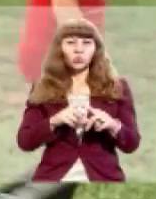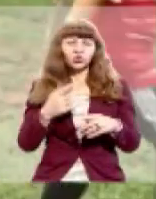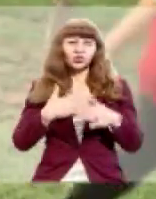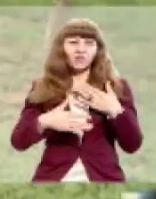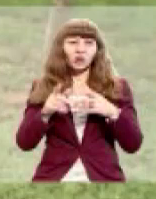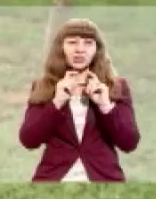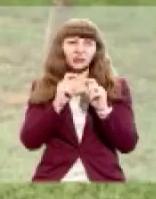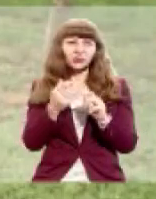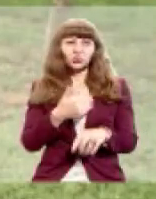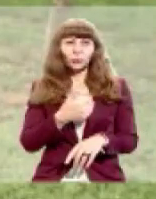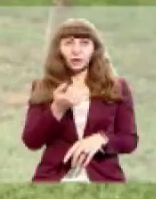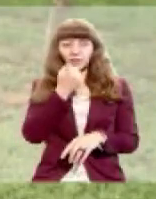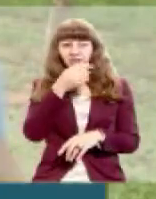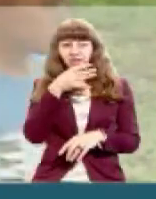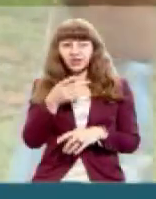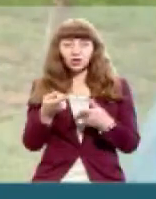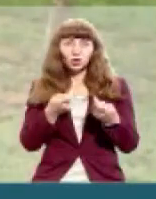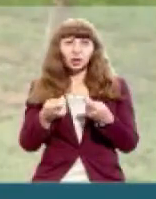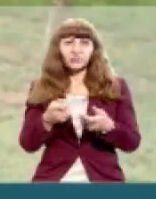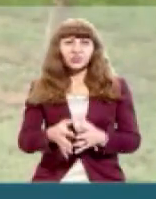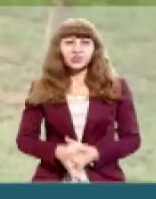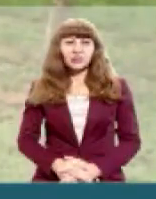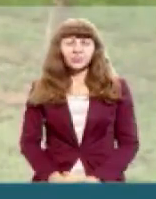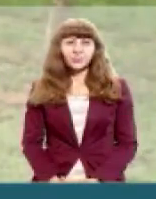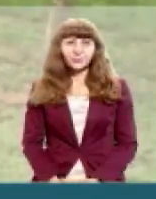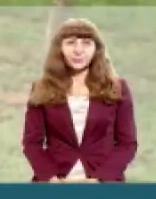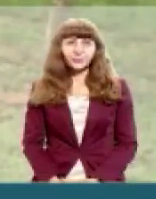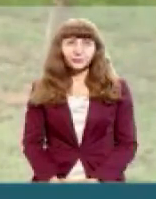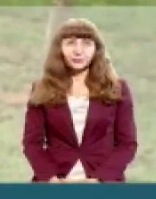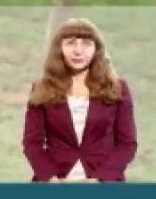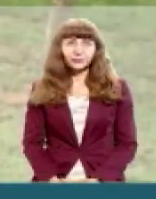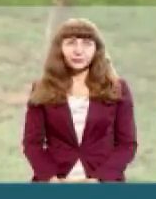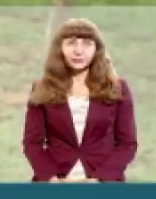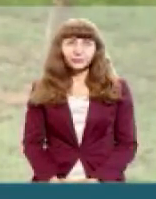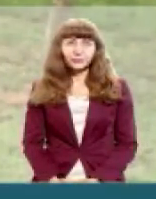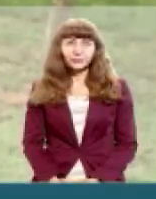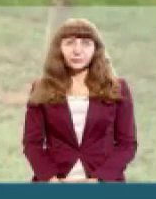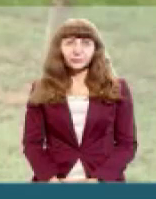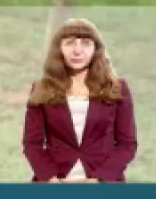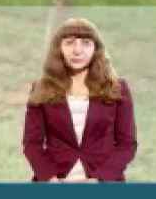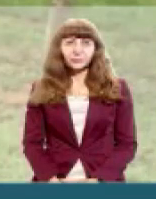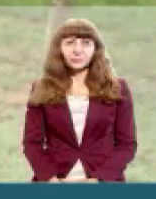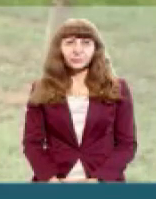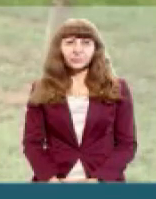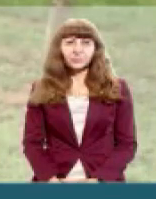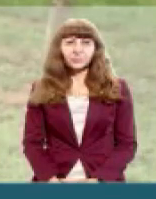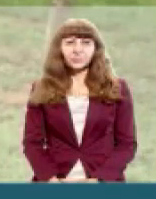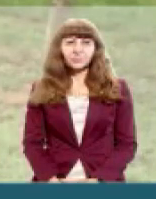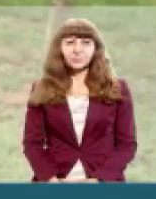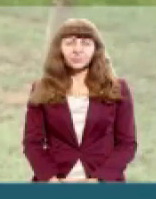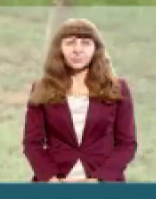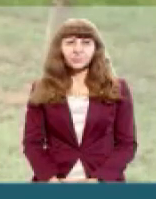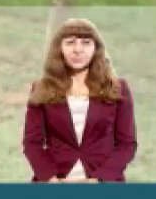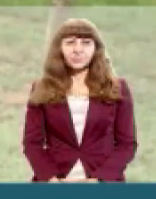қатар қалдықтар қауіпсіздігі. Мен марапатқа өте қуаныштымын. Мен өзімнің басшылығыма, ұжымыма алғысымды білдіремін. Және Варваринск